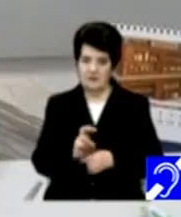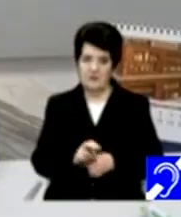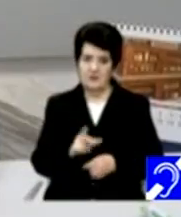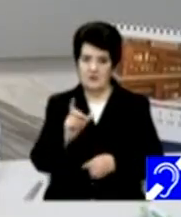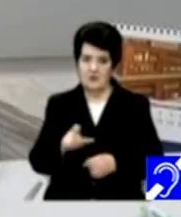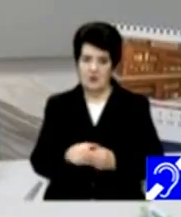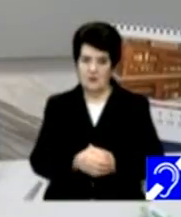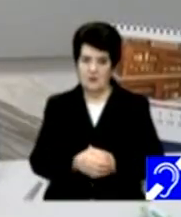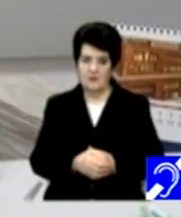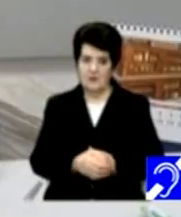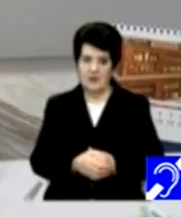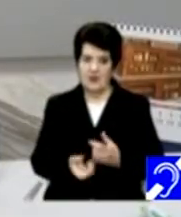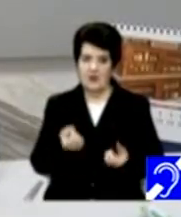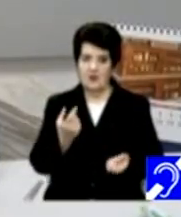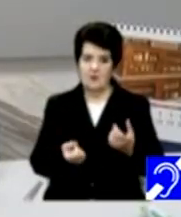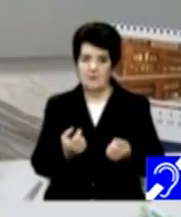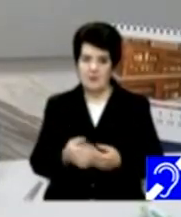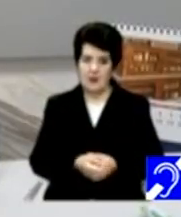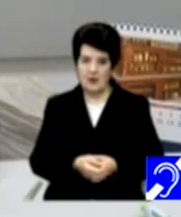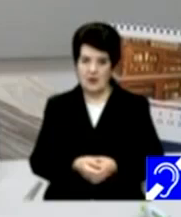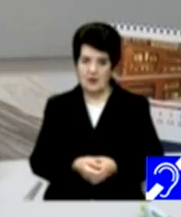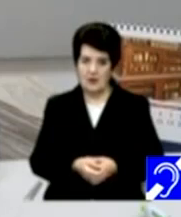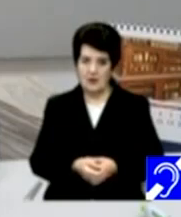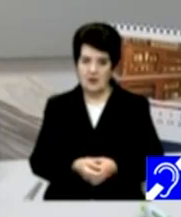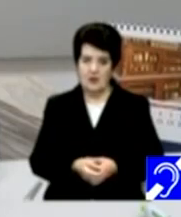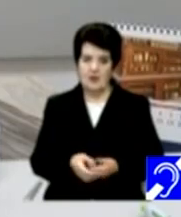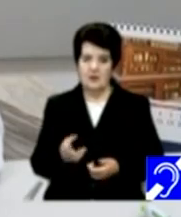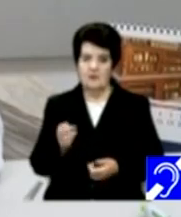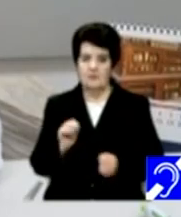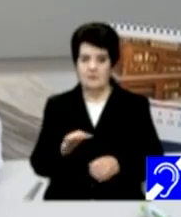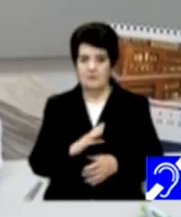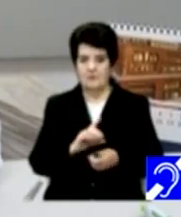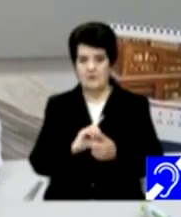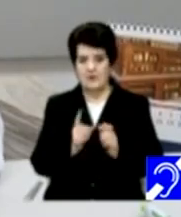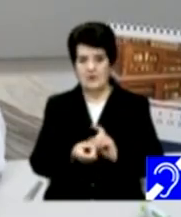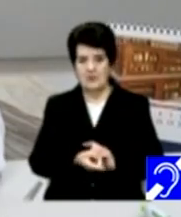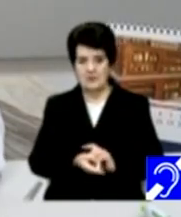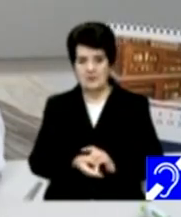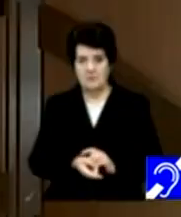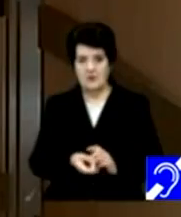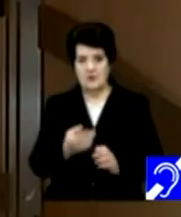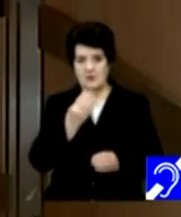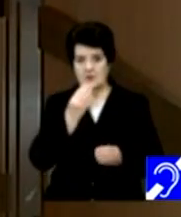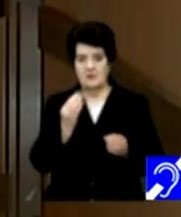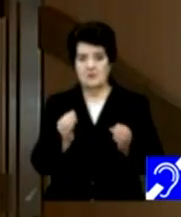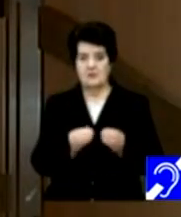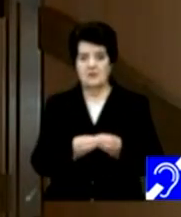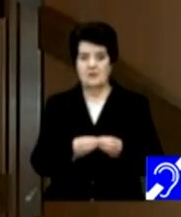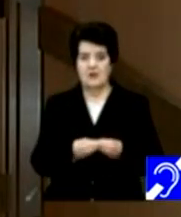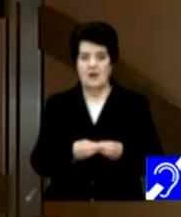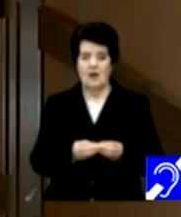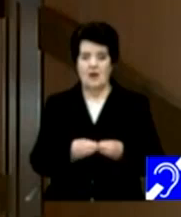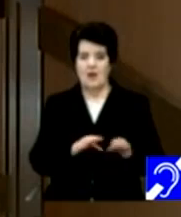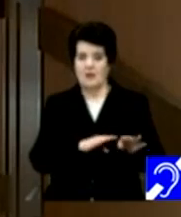factori aparent foarte simplu de schimbat, noi totuși rămânem la niște cifre înalte. La nivel mondial,